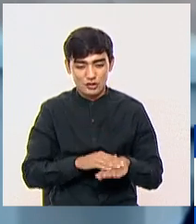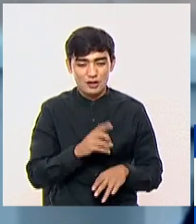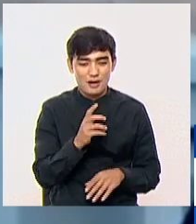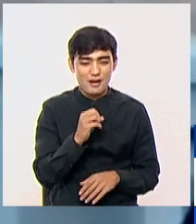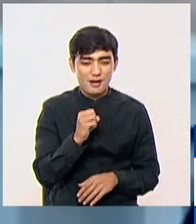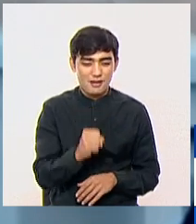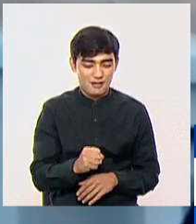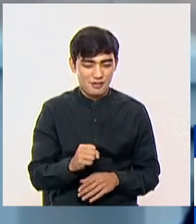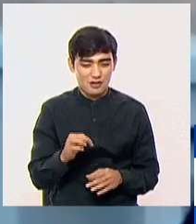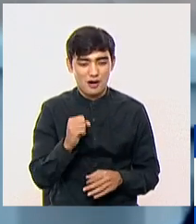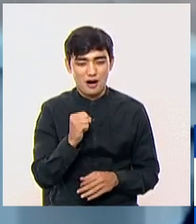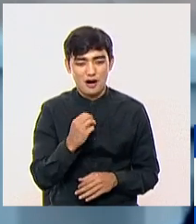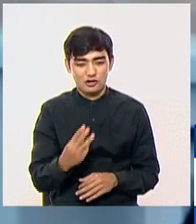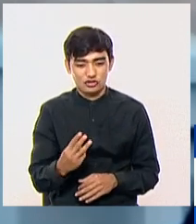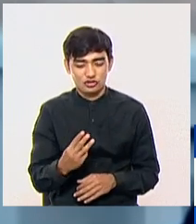А,